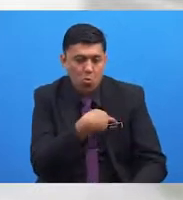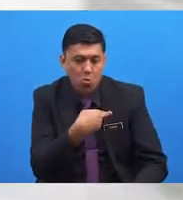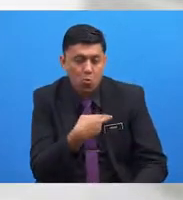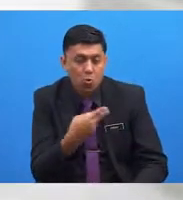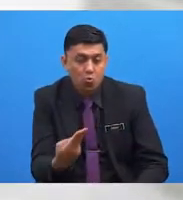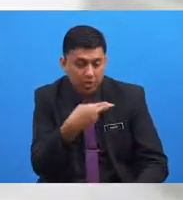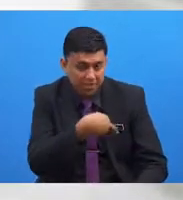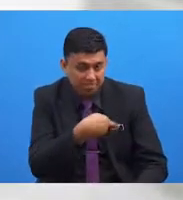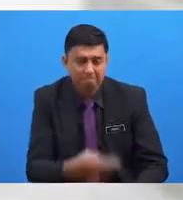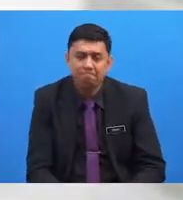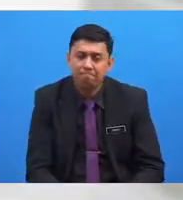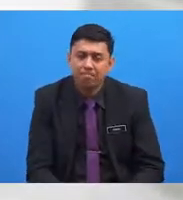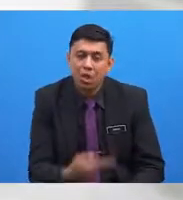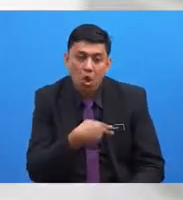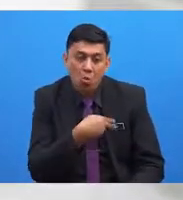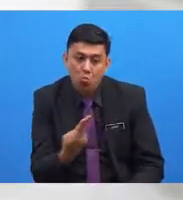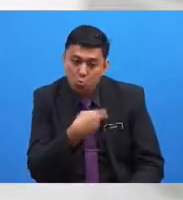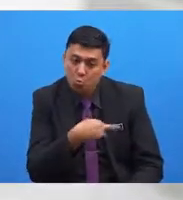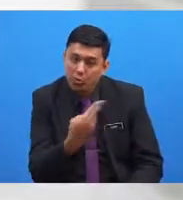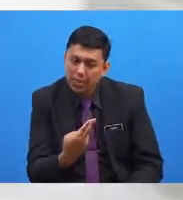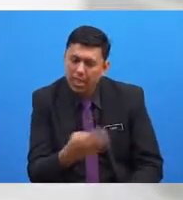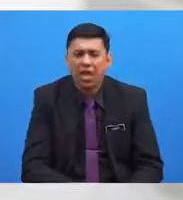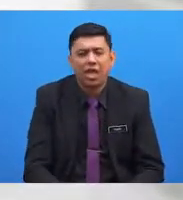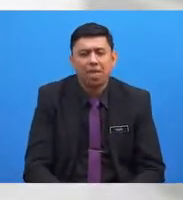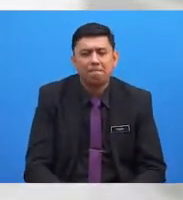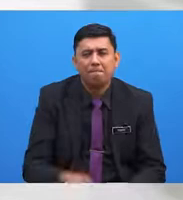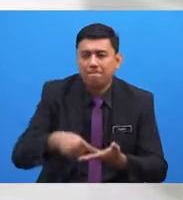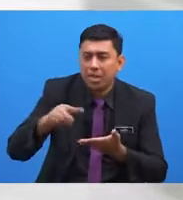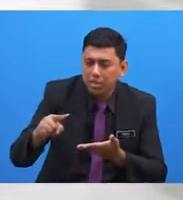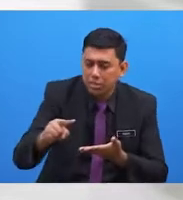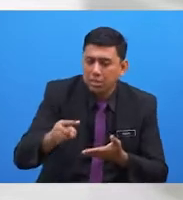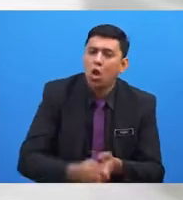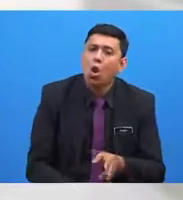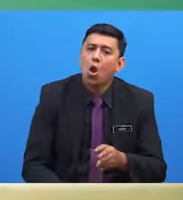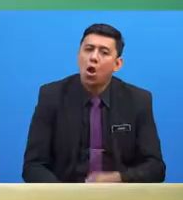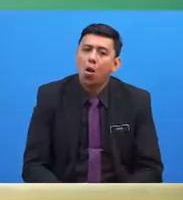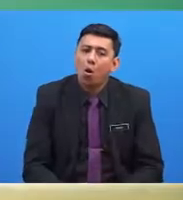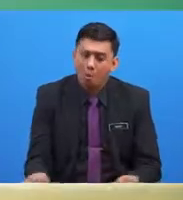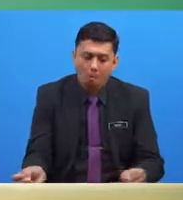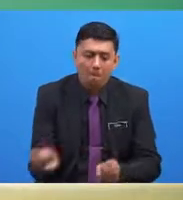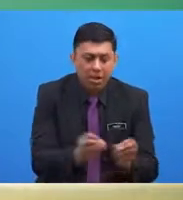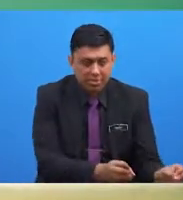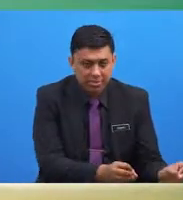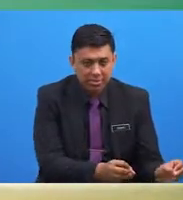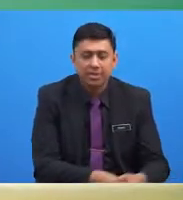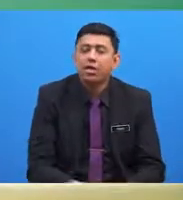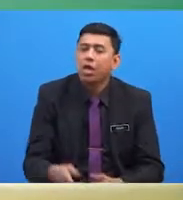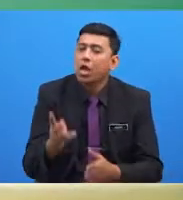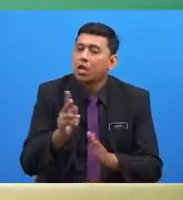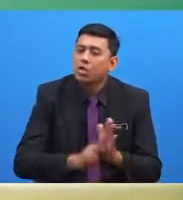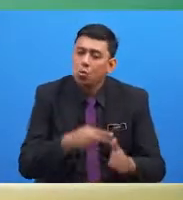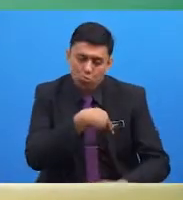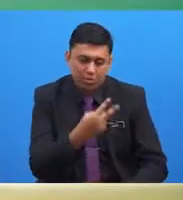atas pinjaman dianggap sebagai belanja operasi perniagaan. Pengiraan kongsi untung